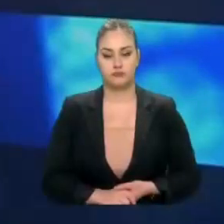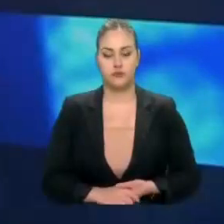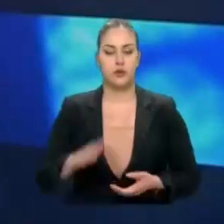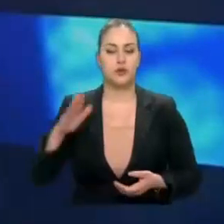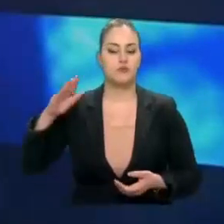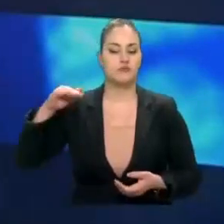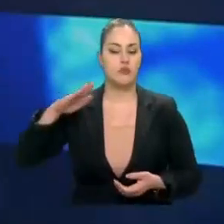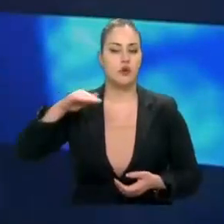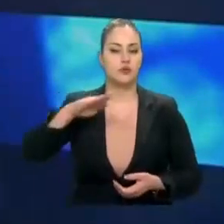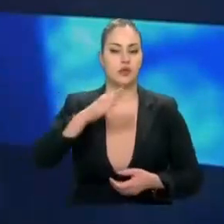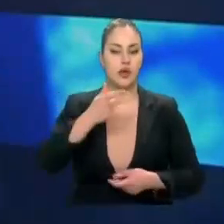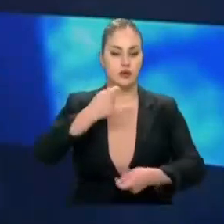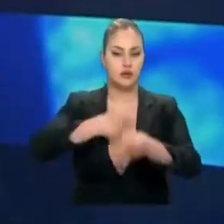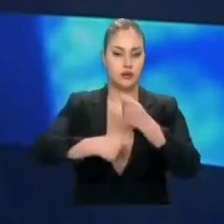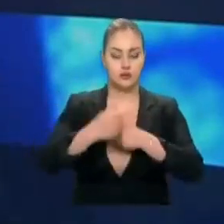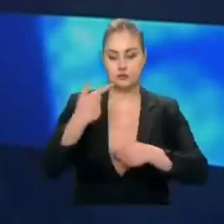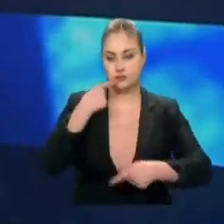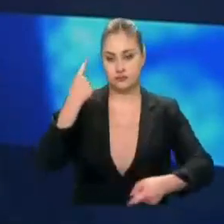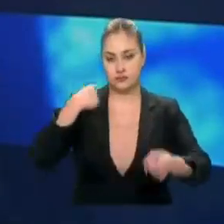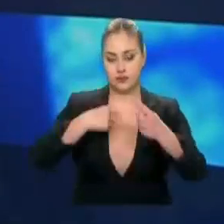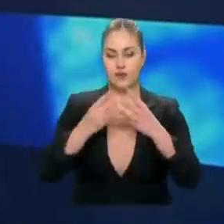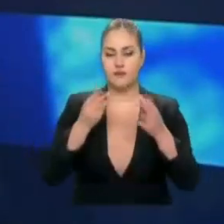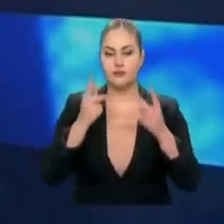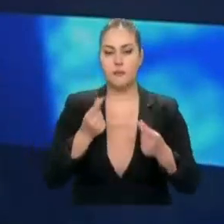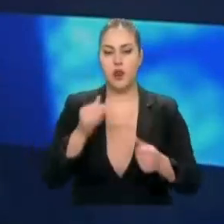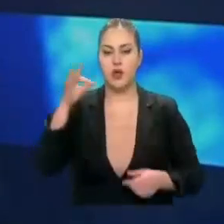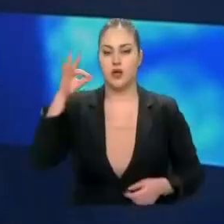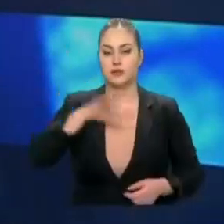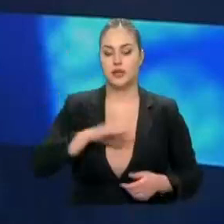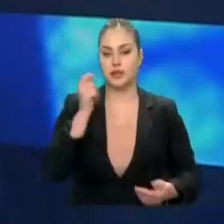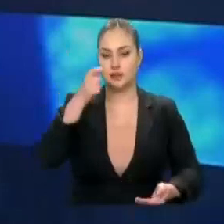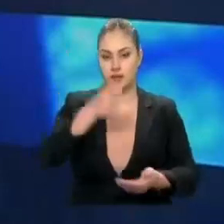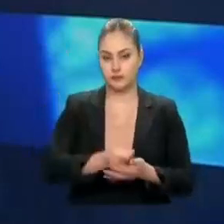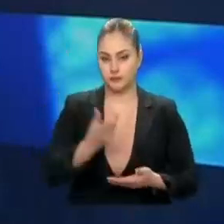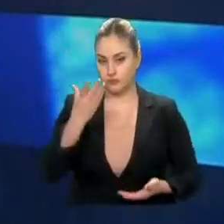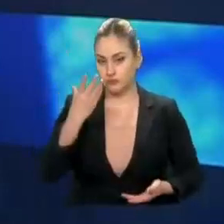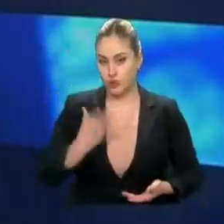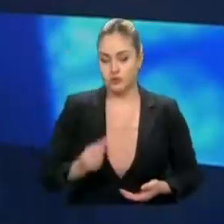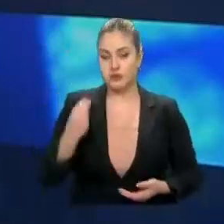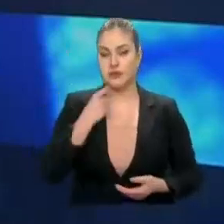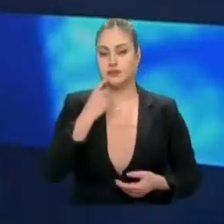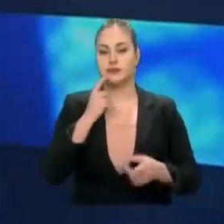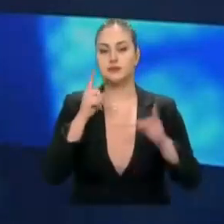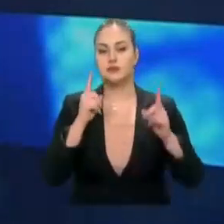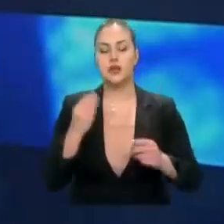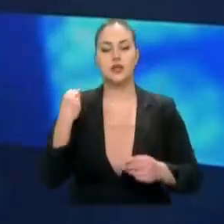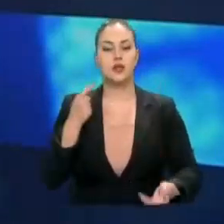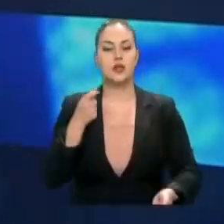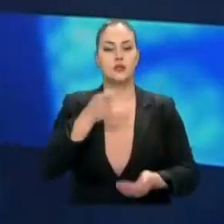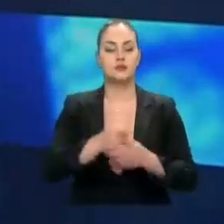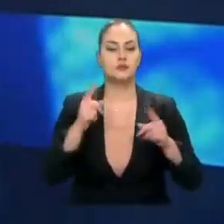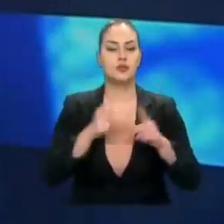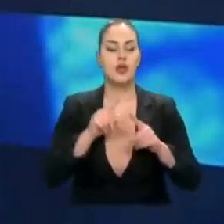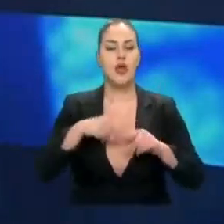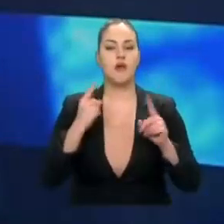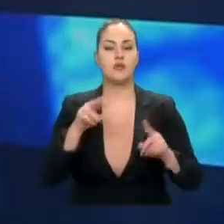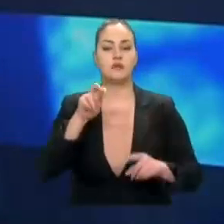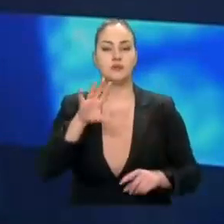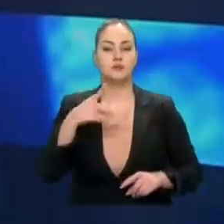Efendim, borsa geçtiğimiz yılın en çok para kazandıran yatırım aracı olunca yeni yılda yeni yatırımcı sayısı